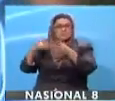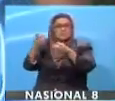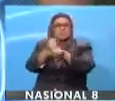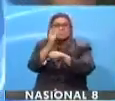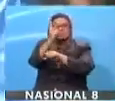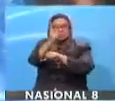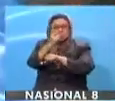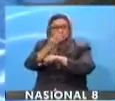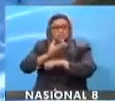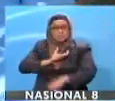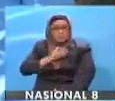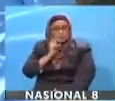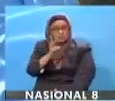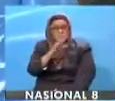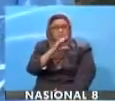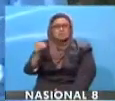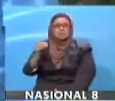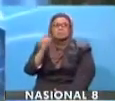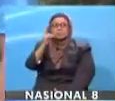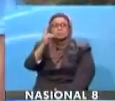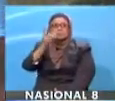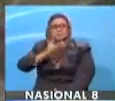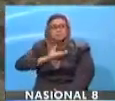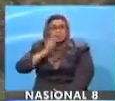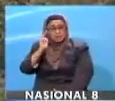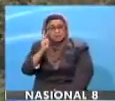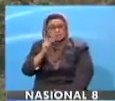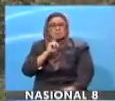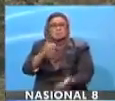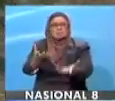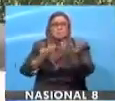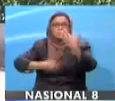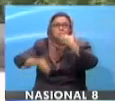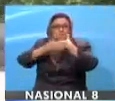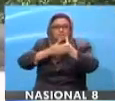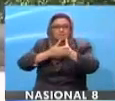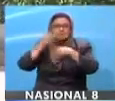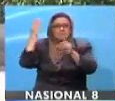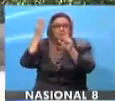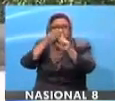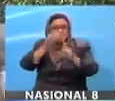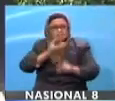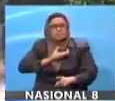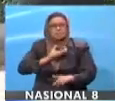terdahulu, mahu membawa pulang pingat emas pada Sukan C bulan depan.